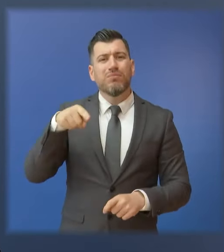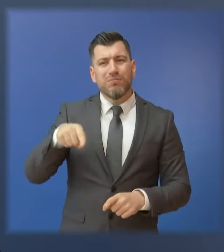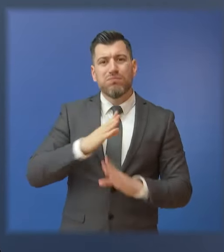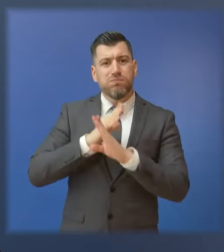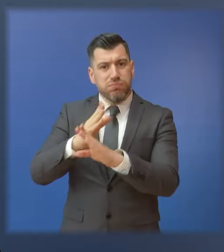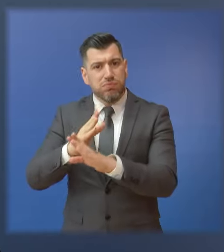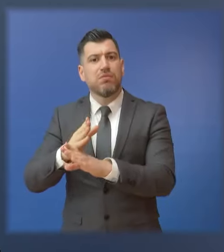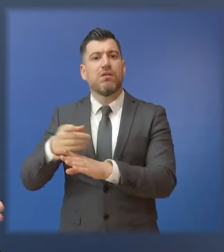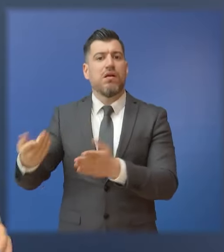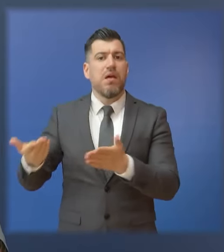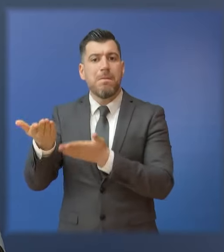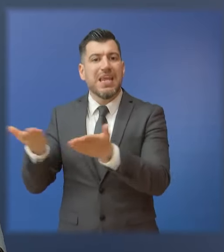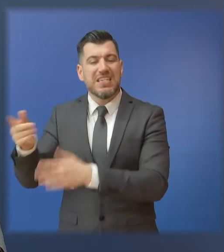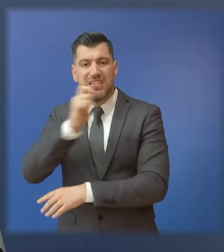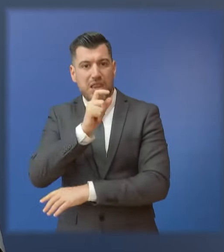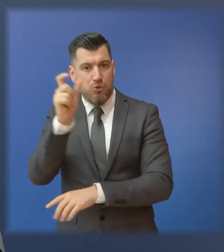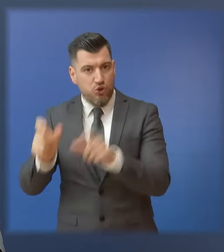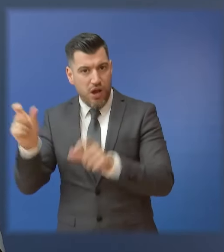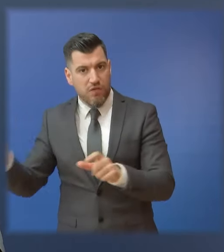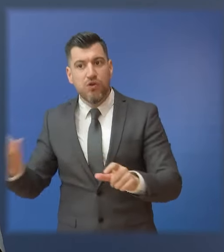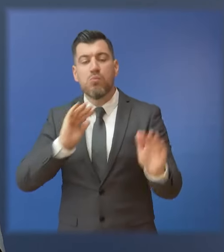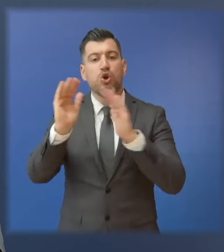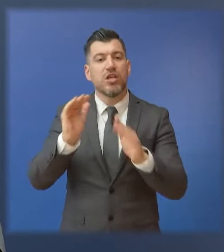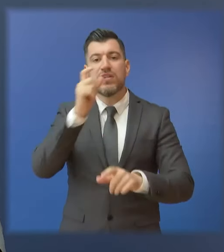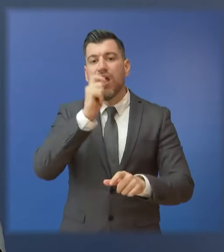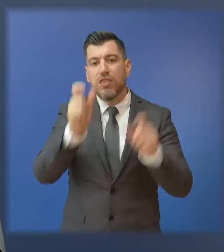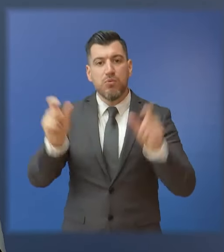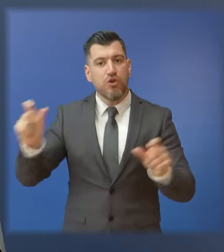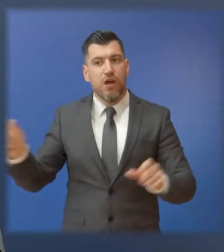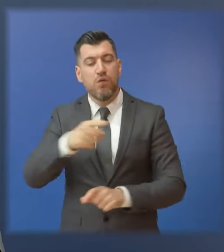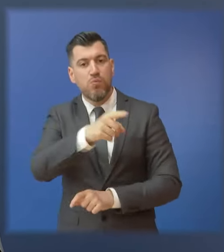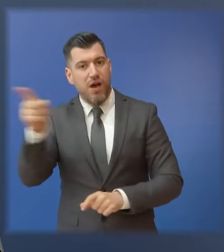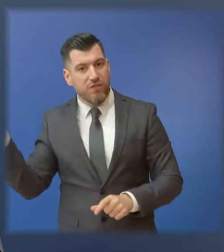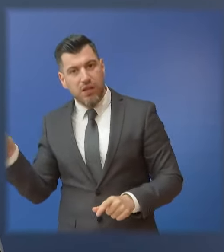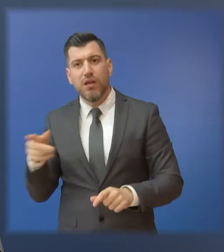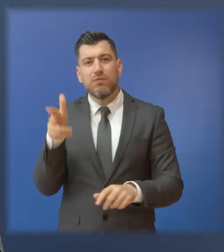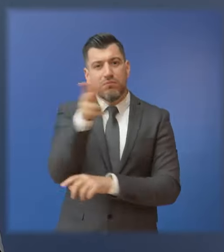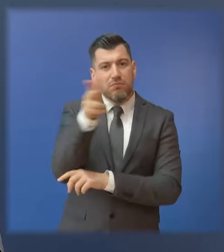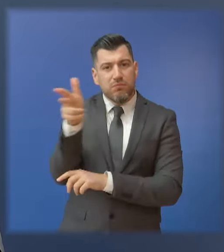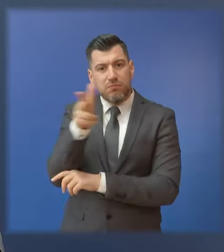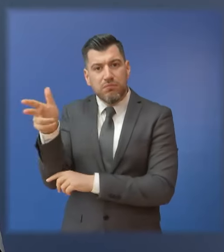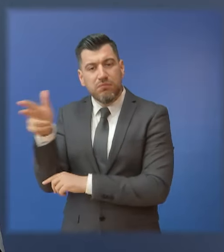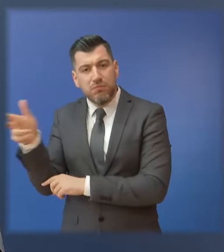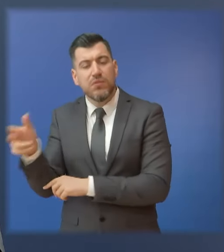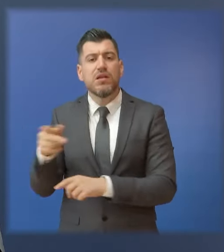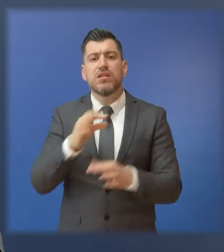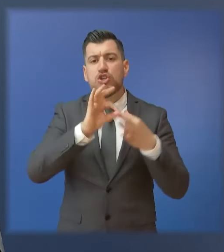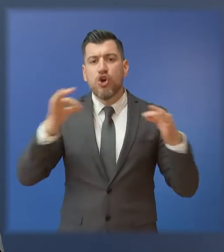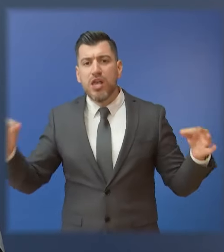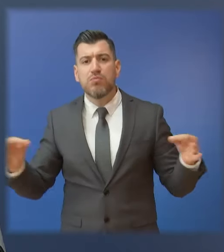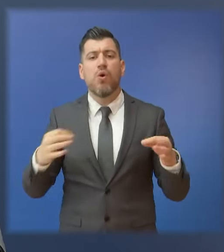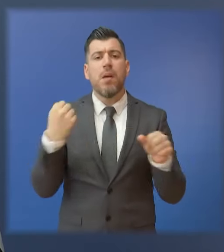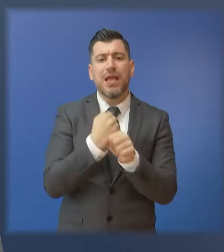και αναφορών τη διασφάλιση της προστασίας των δημοσιογράφων που καλύπτουν με οποιονδήποτε τρόπο συμμετέχει έχουν στην κάλυψη σχολιασμό